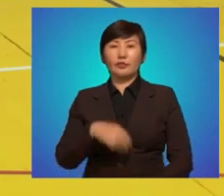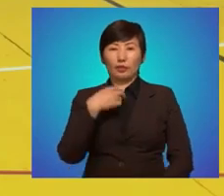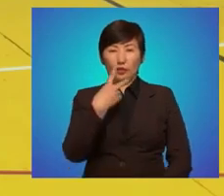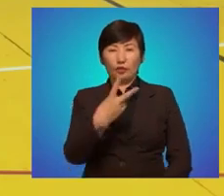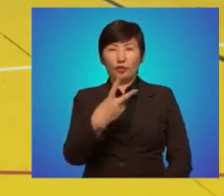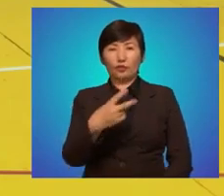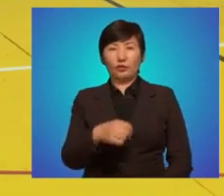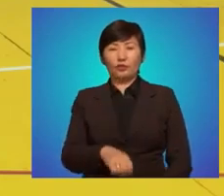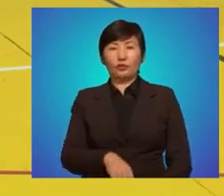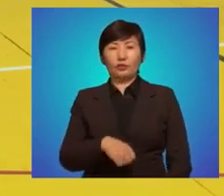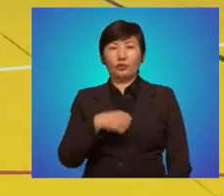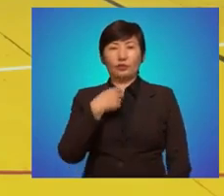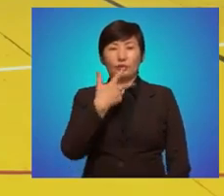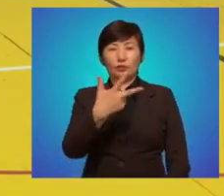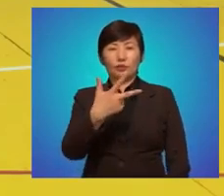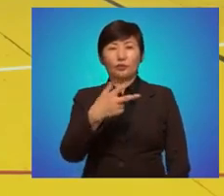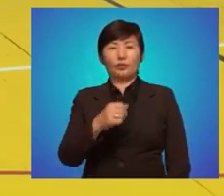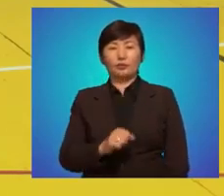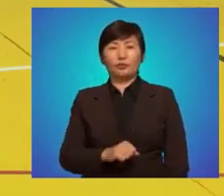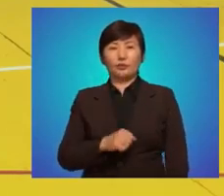2 3